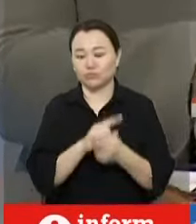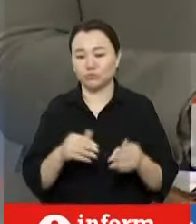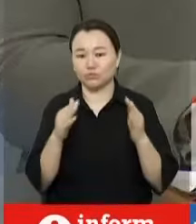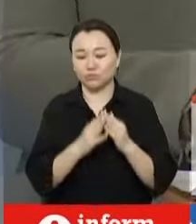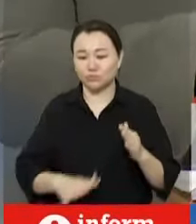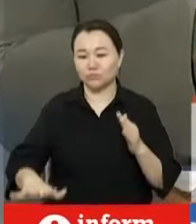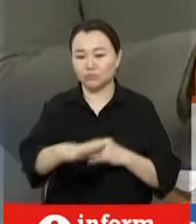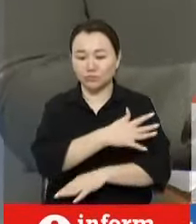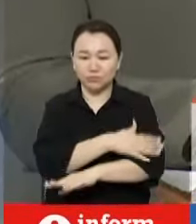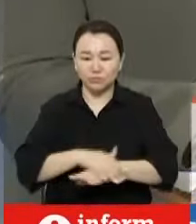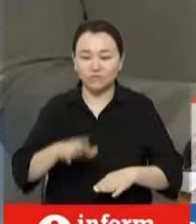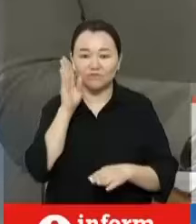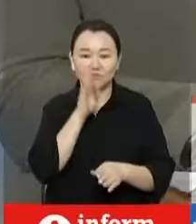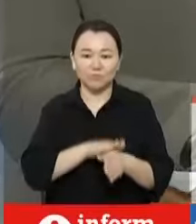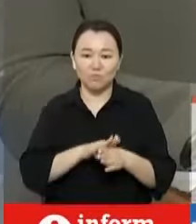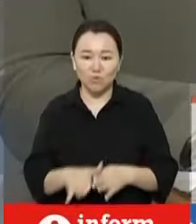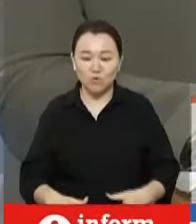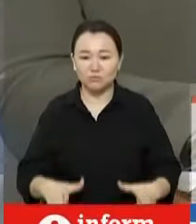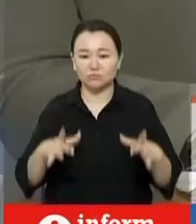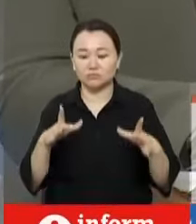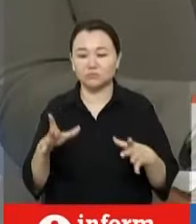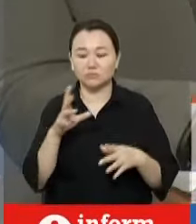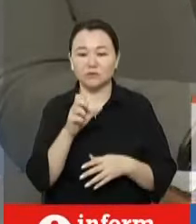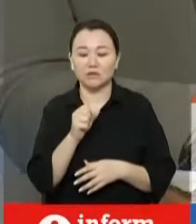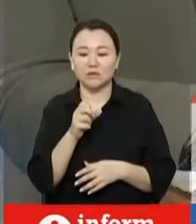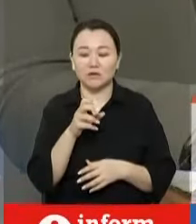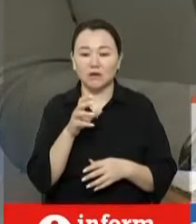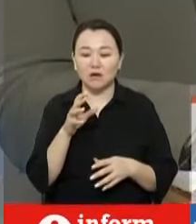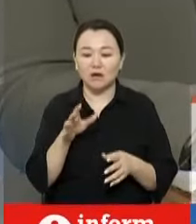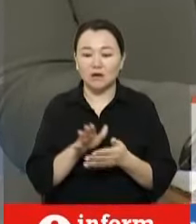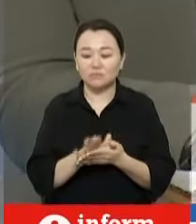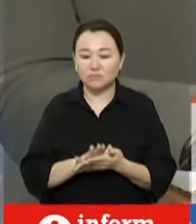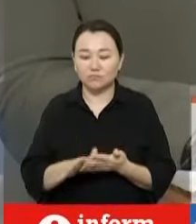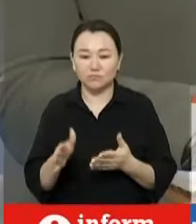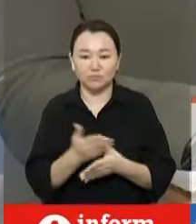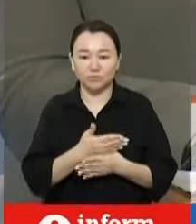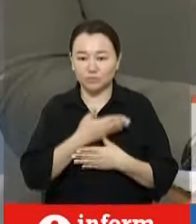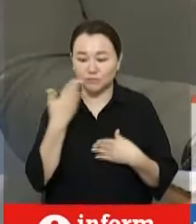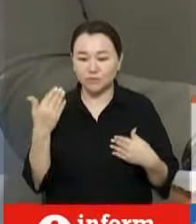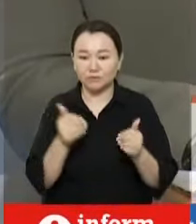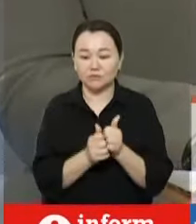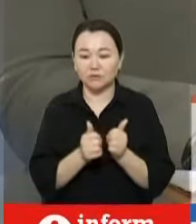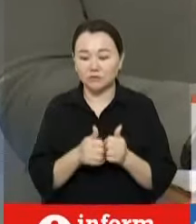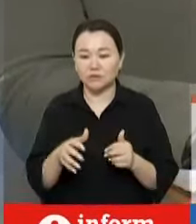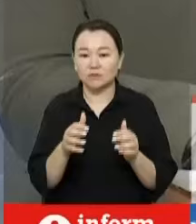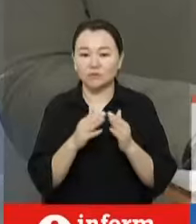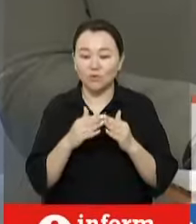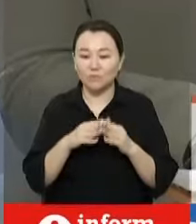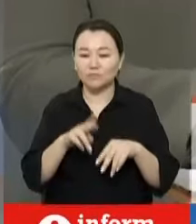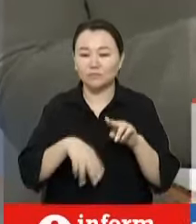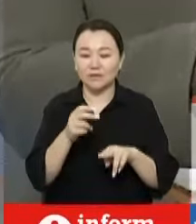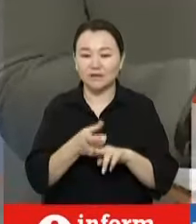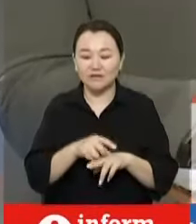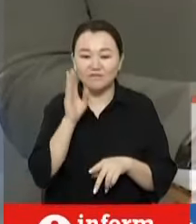men köşe suğa lık tolat al atkamnerlerden kayır jok. Kal ergesine jakın mañdan baspana salgandar äwel basta bul